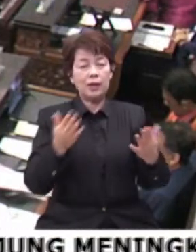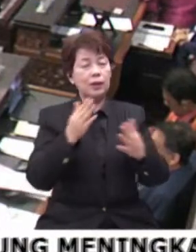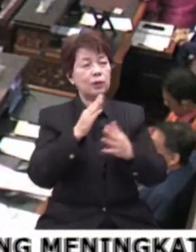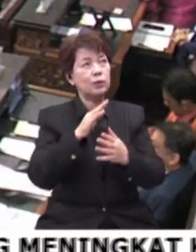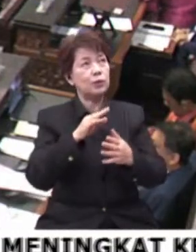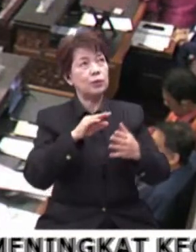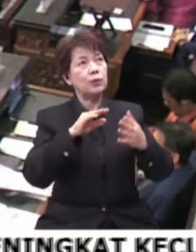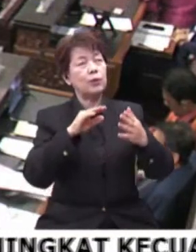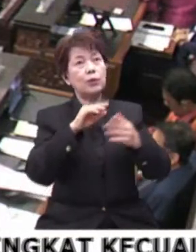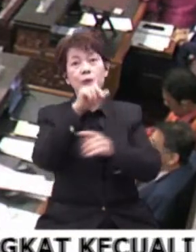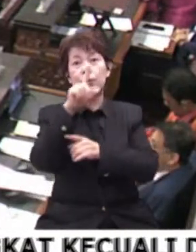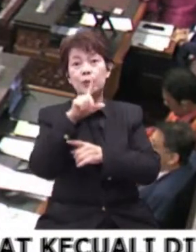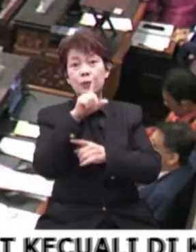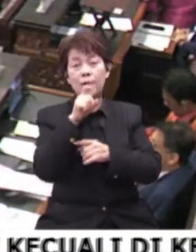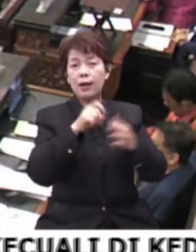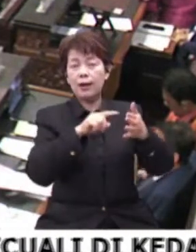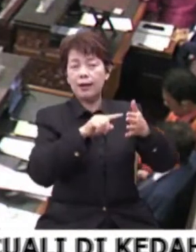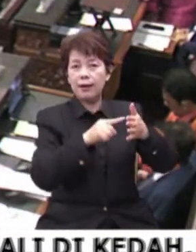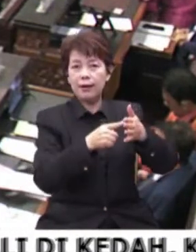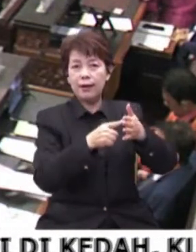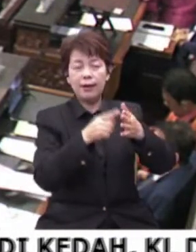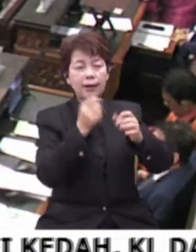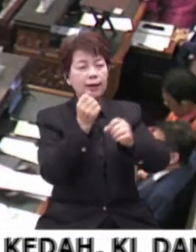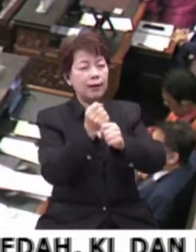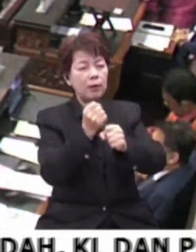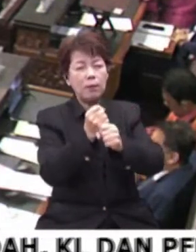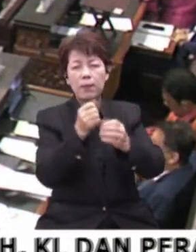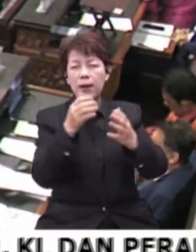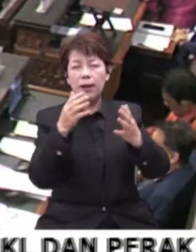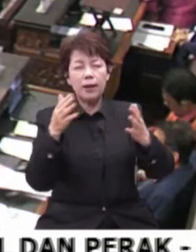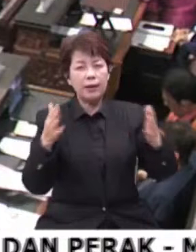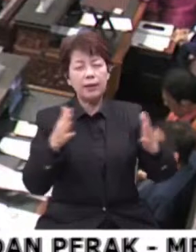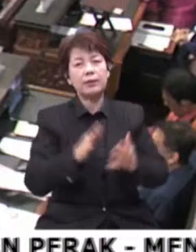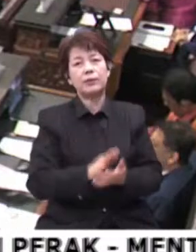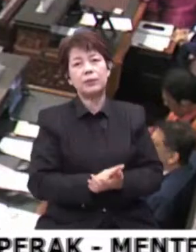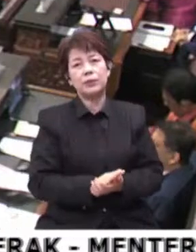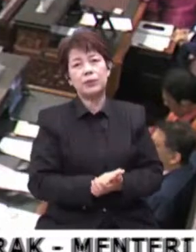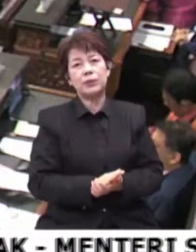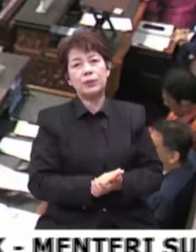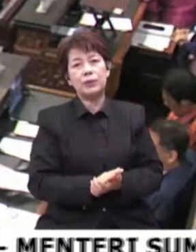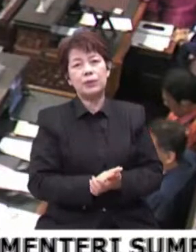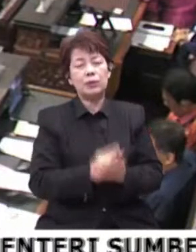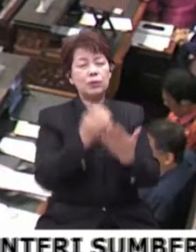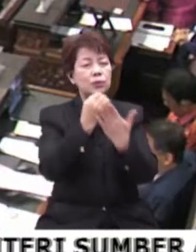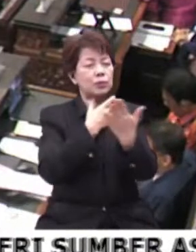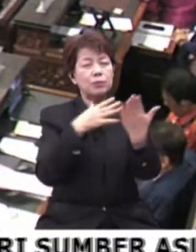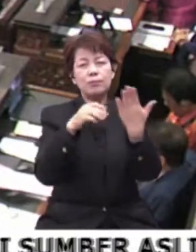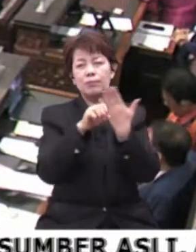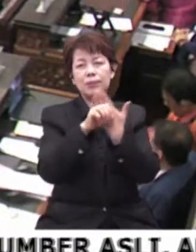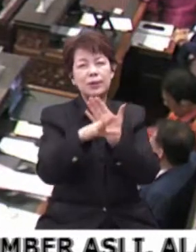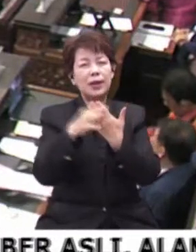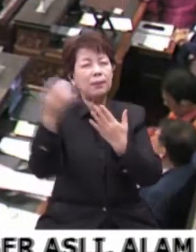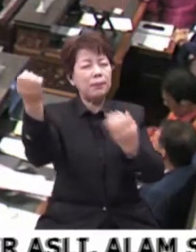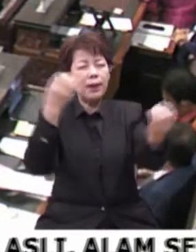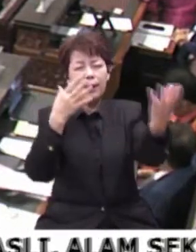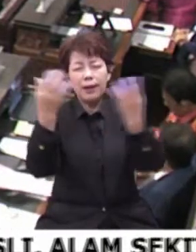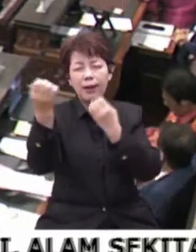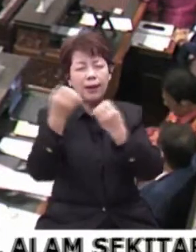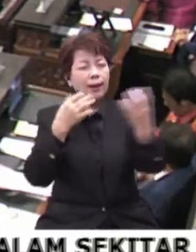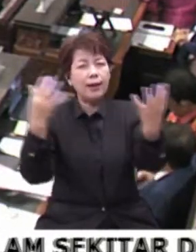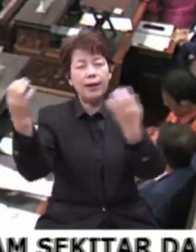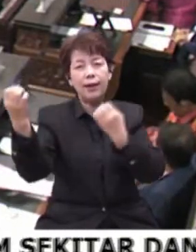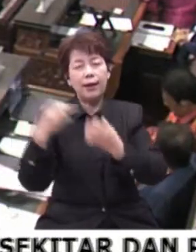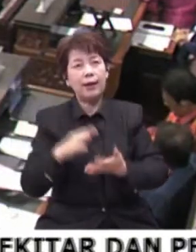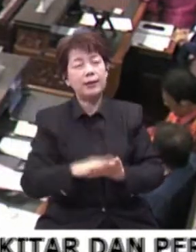itu beban kerja yang banyak itu kita terima melalui sosial media ini cukup banyak soal yang saya